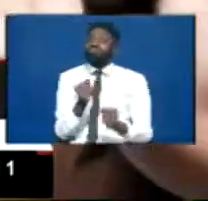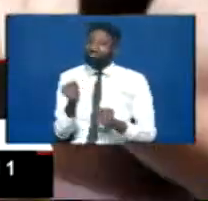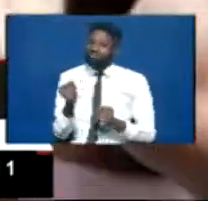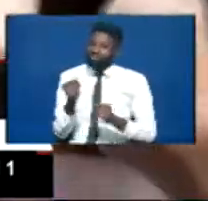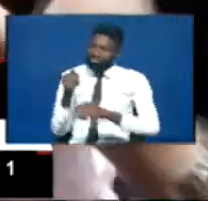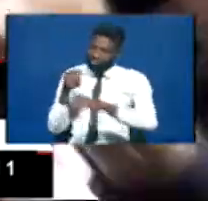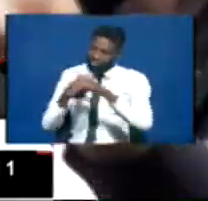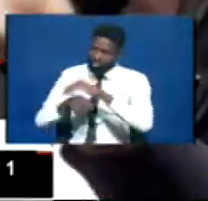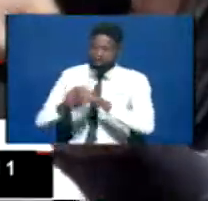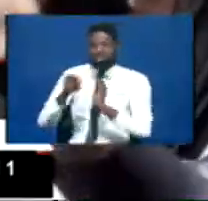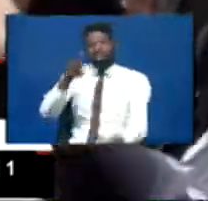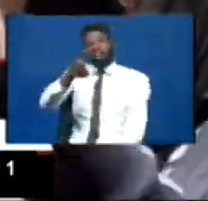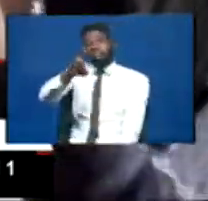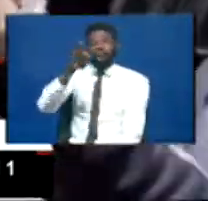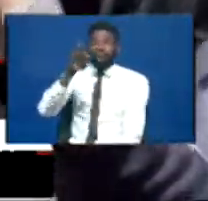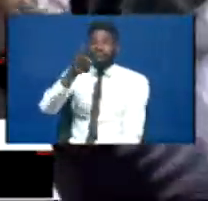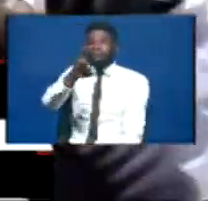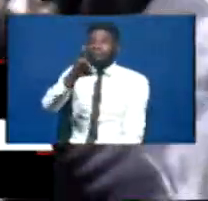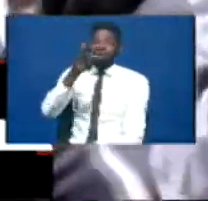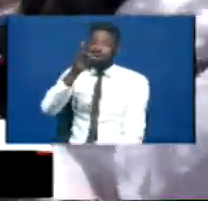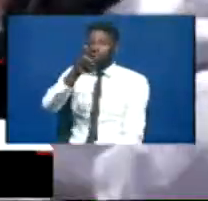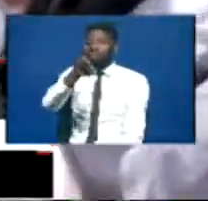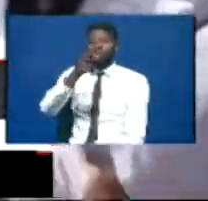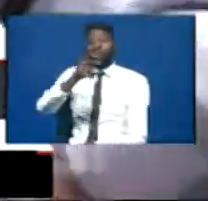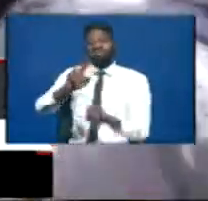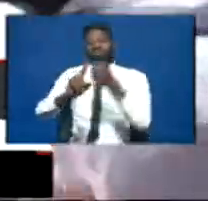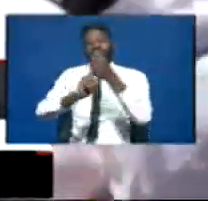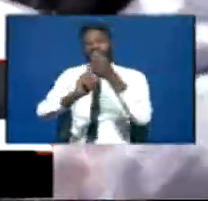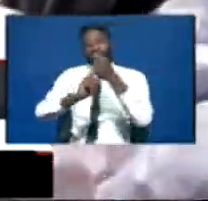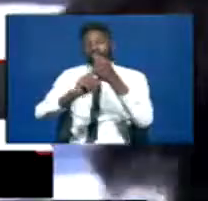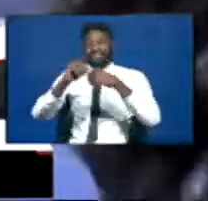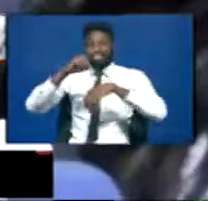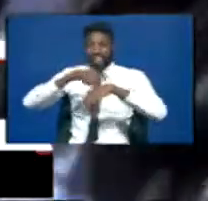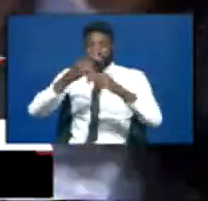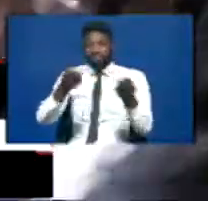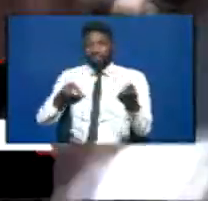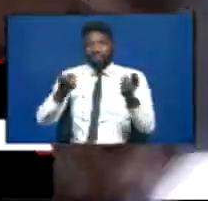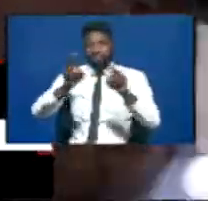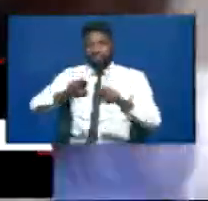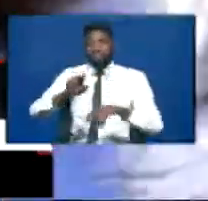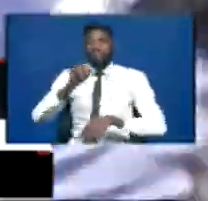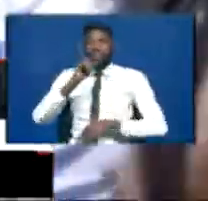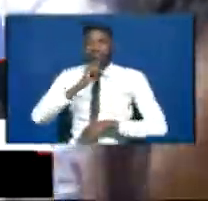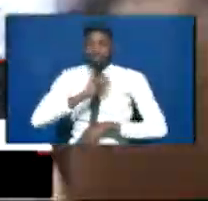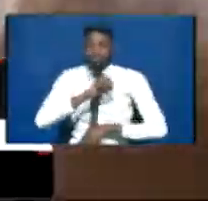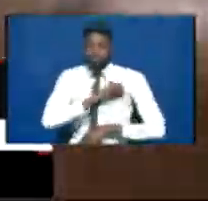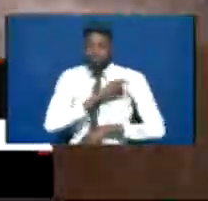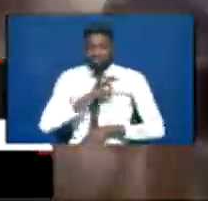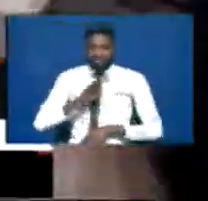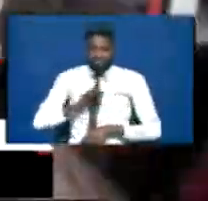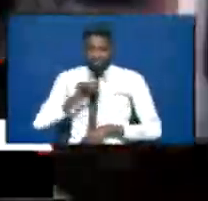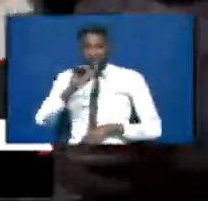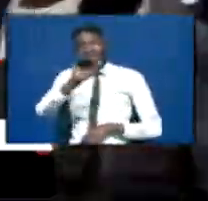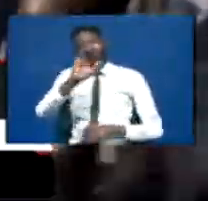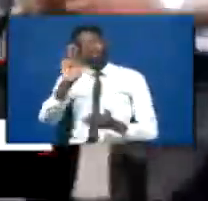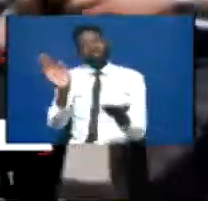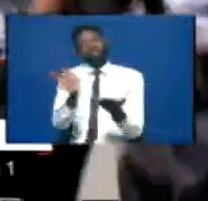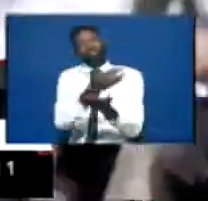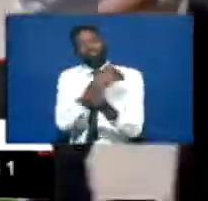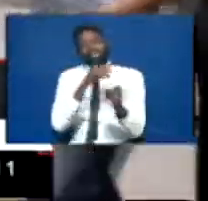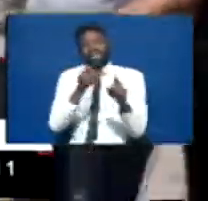sita ikasikika. Kufuatia kisa hicho, wahudumu kwenye wizara hiyo waliondolewa, huku ambulensi na polisi wa